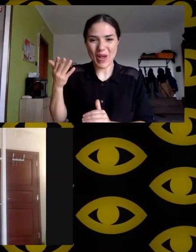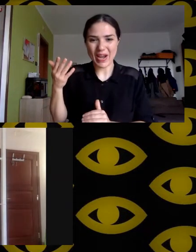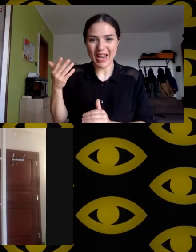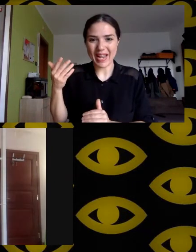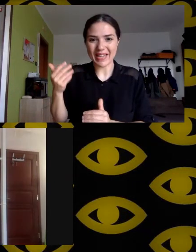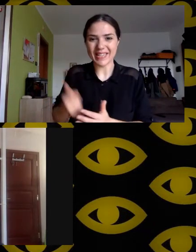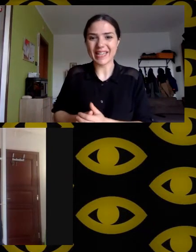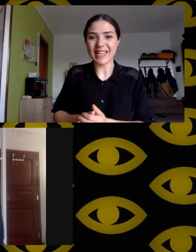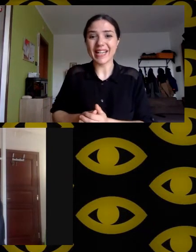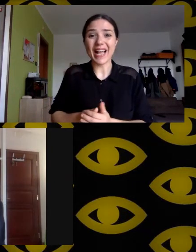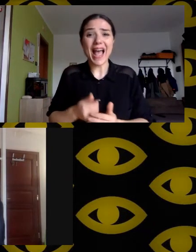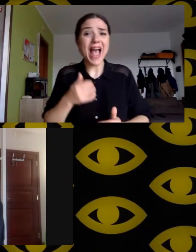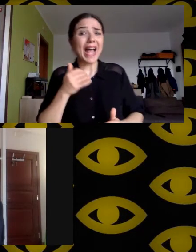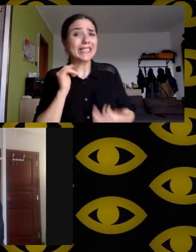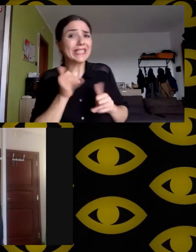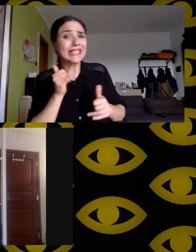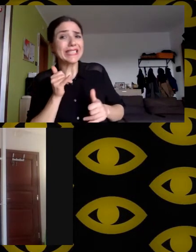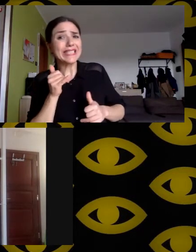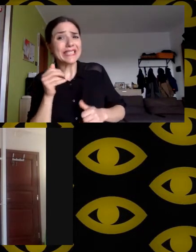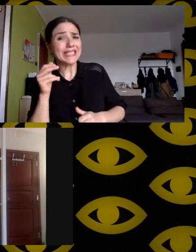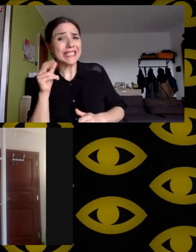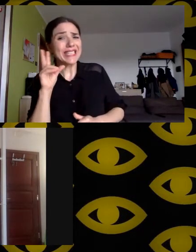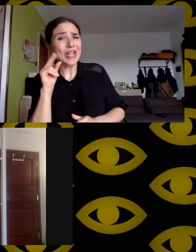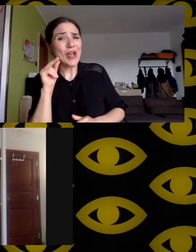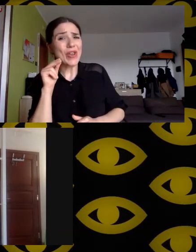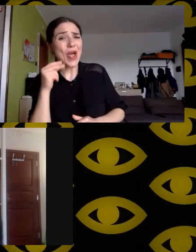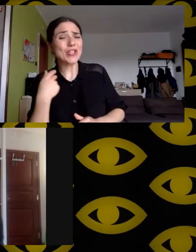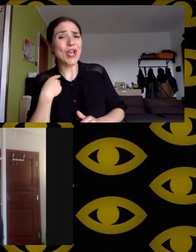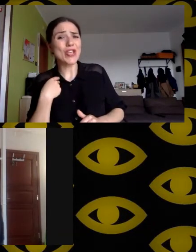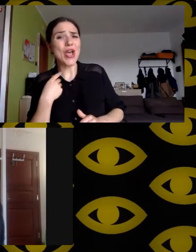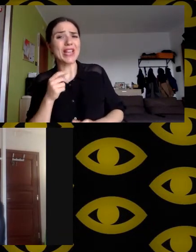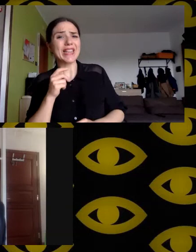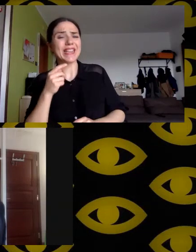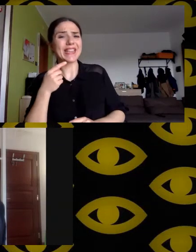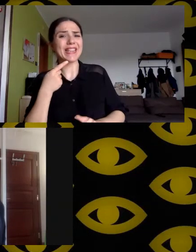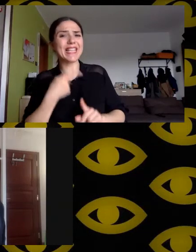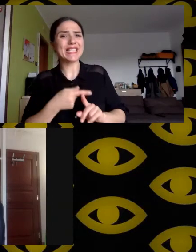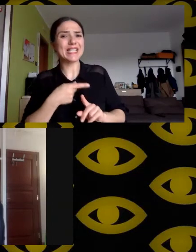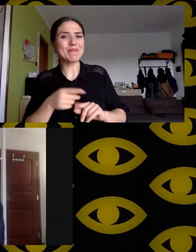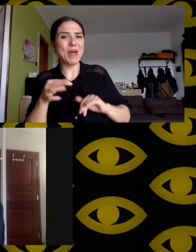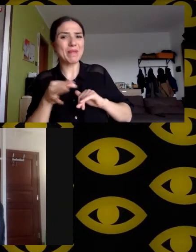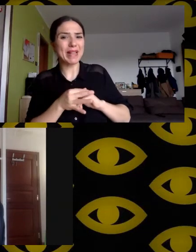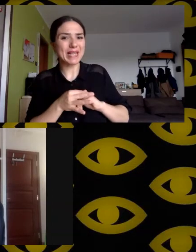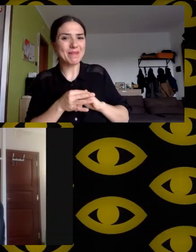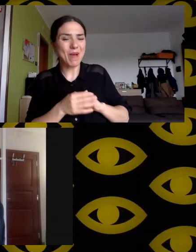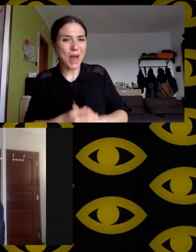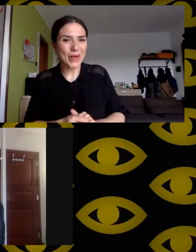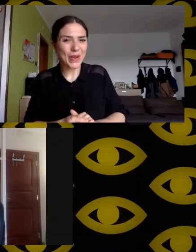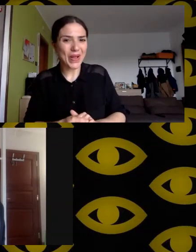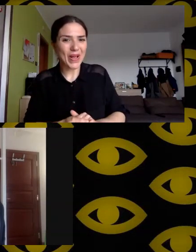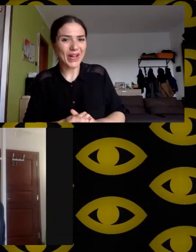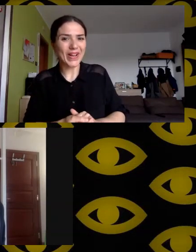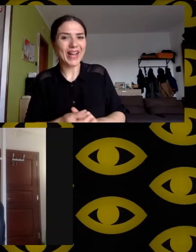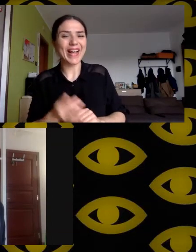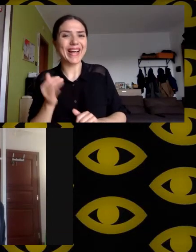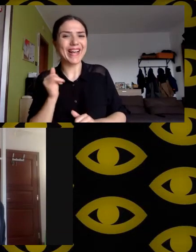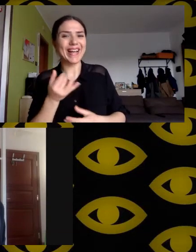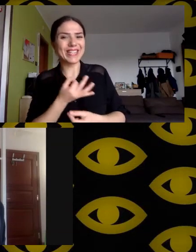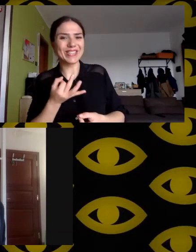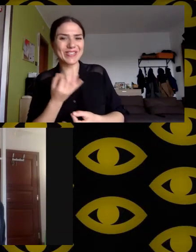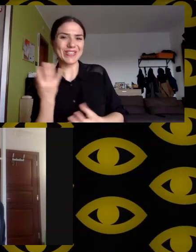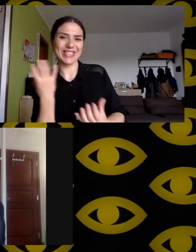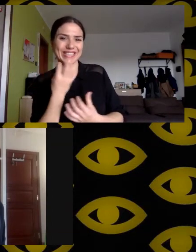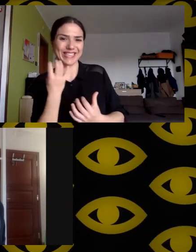sposata, mi ha sedotta e abbandonata la ragazza. Sì, ma adesso è occupata con la sua maternità, ne cogliamo per farle